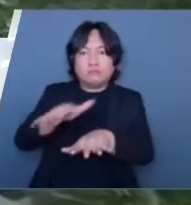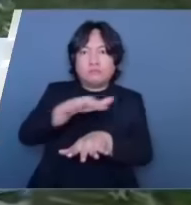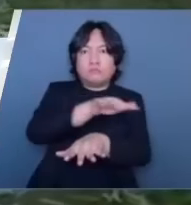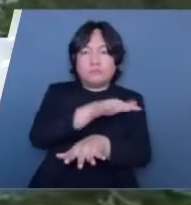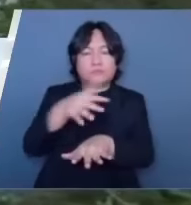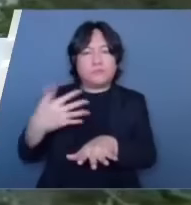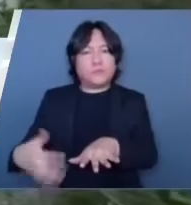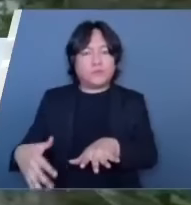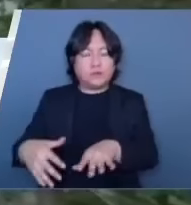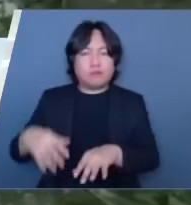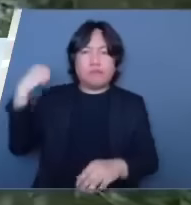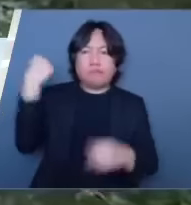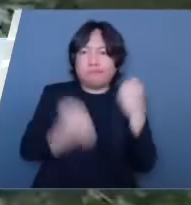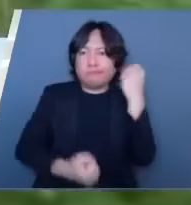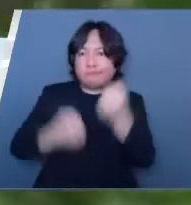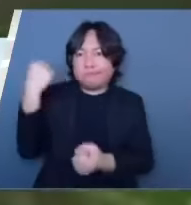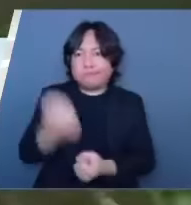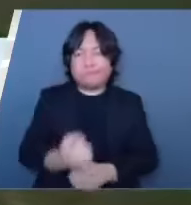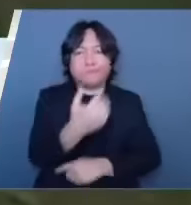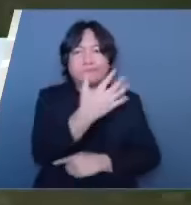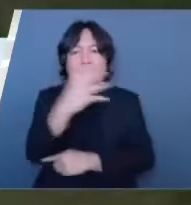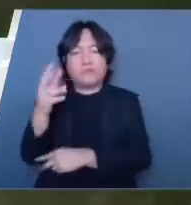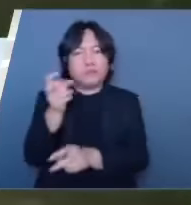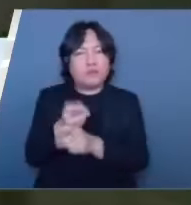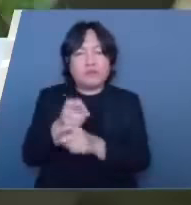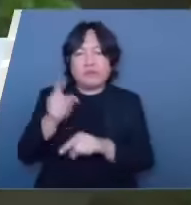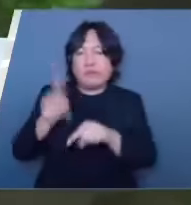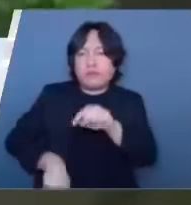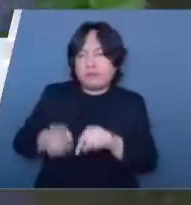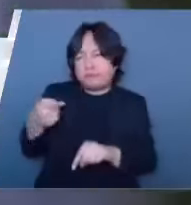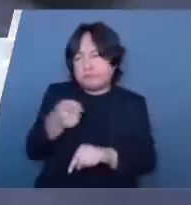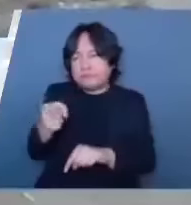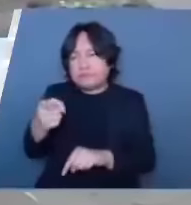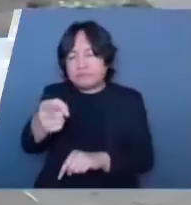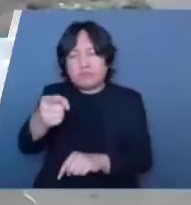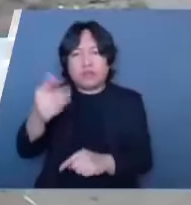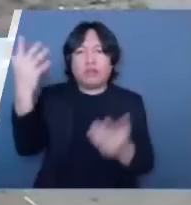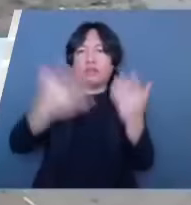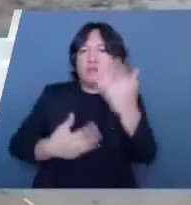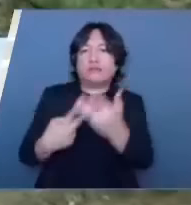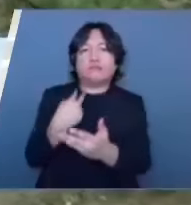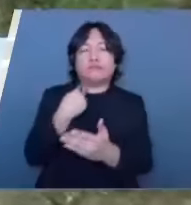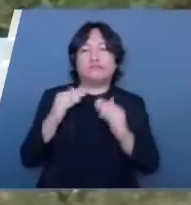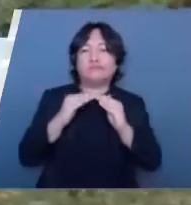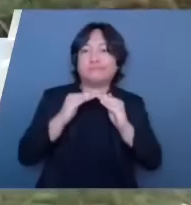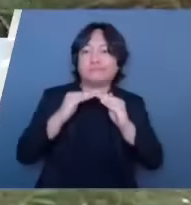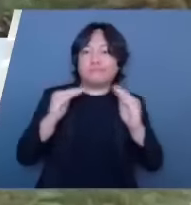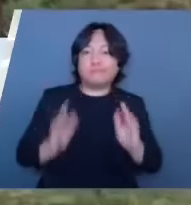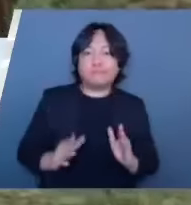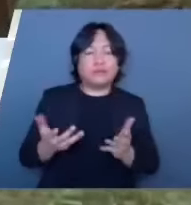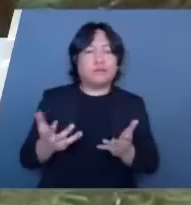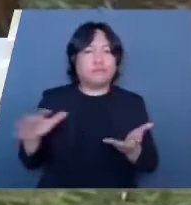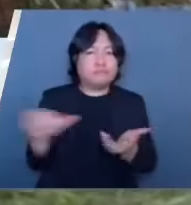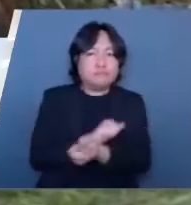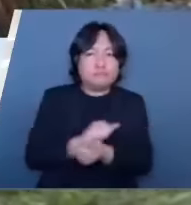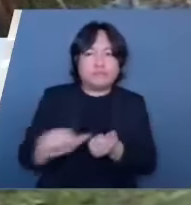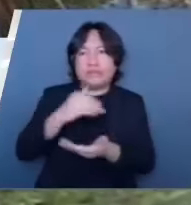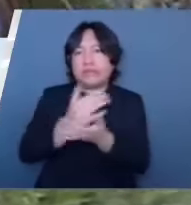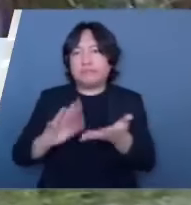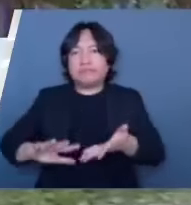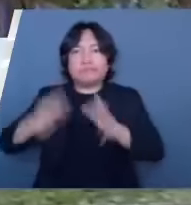puno, pahirap ang makapasok doon. May mga bahay pang natumbahan ng puno. Winasak din ng bagyo ang ilang bahay na gawa sa light